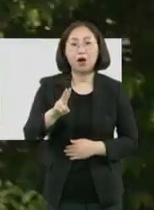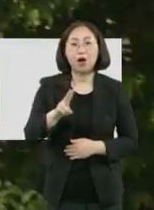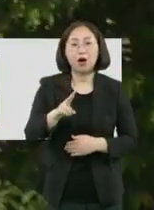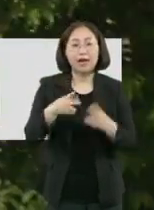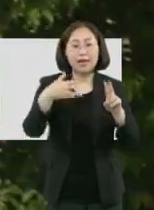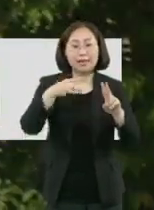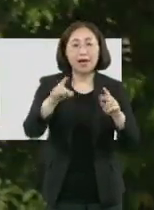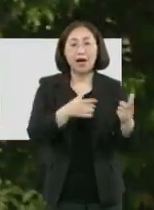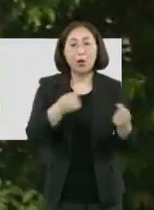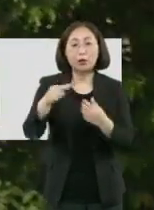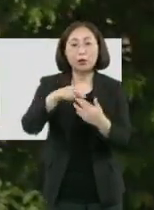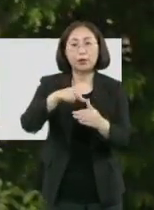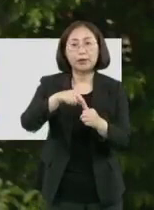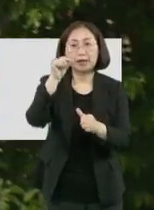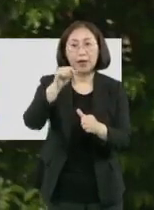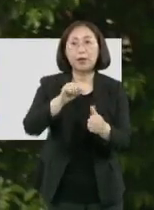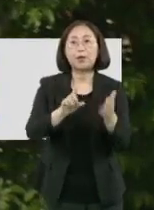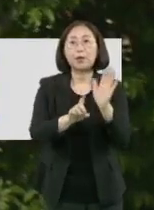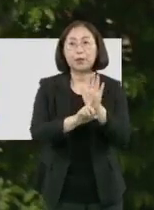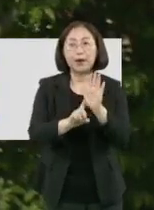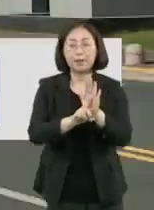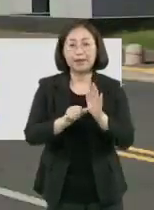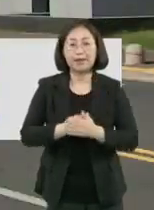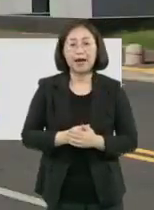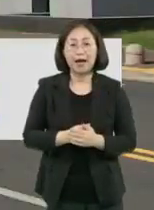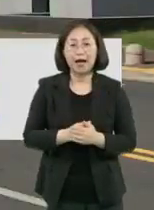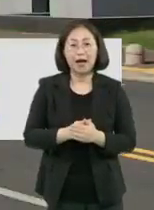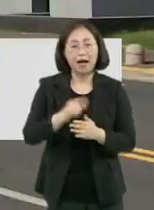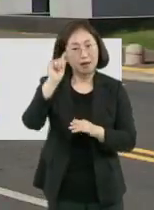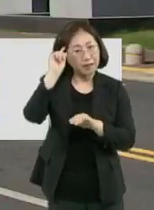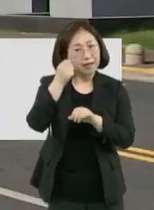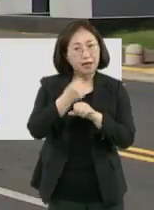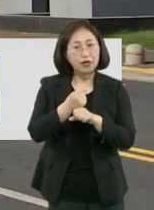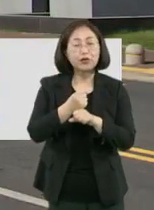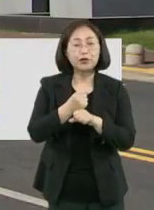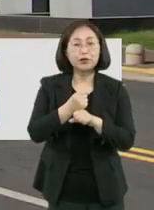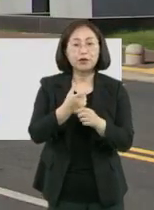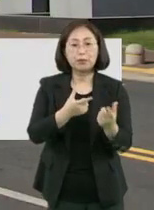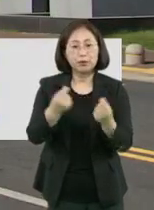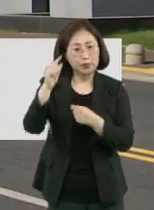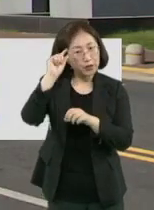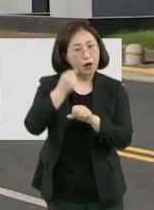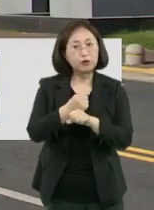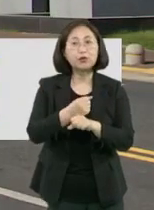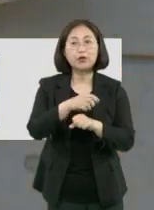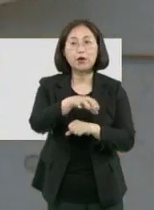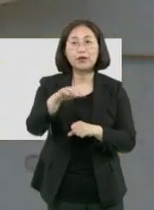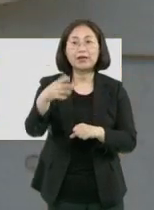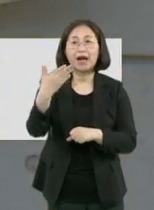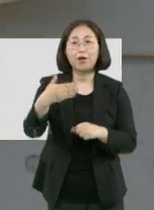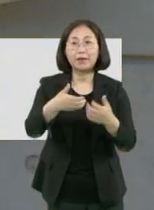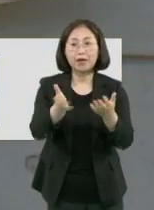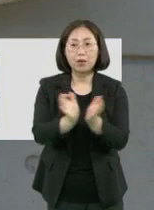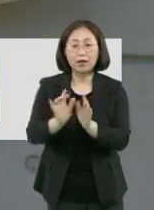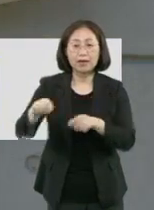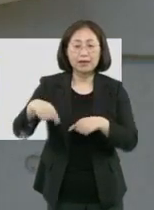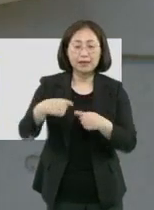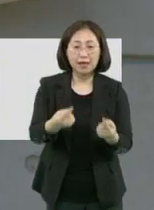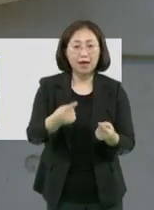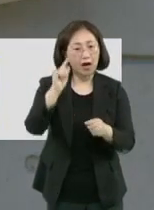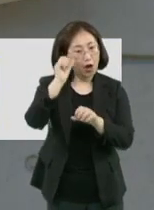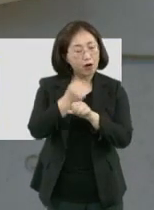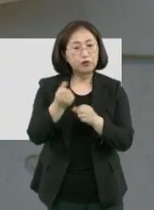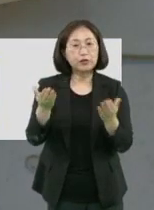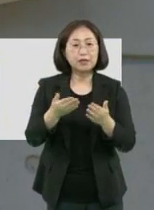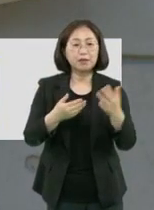2차 공동 채용을 실시합니다. 이번 채용은 생산기술연구원, 표준과학연구원 등 9개 기관이 참여해